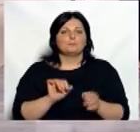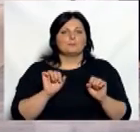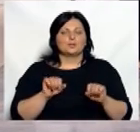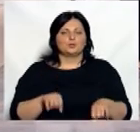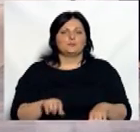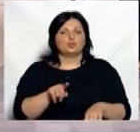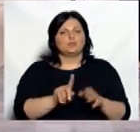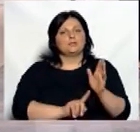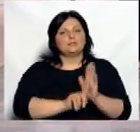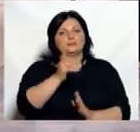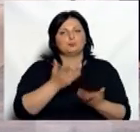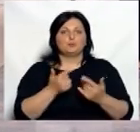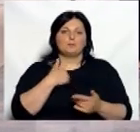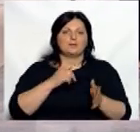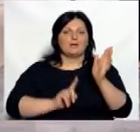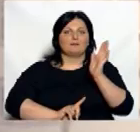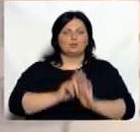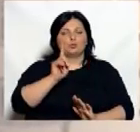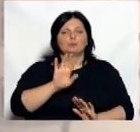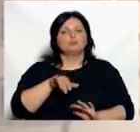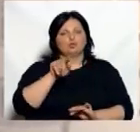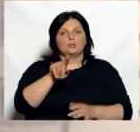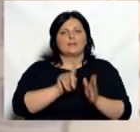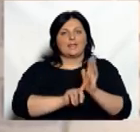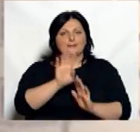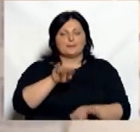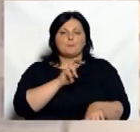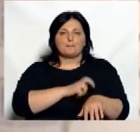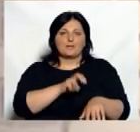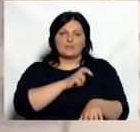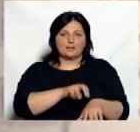შეგვიძლია? შენ დაიწყებ თუ მე დავიწყო? შენ დაიწყე. კი ბატონო, ექიმი